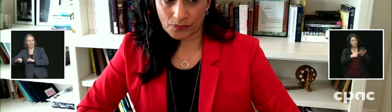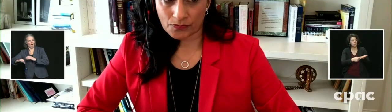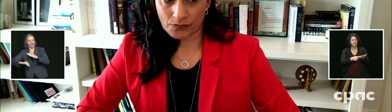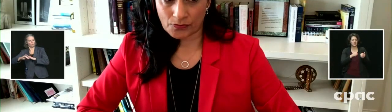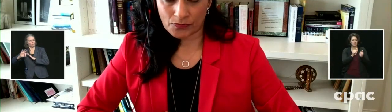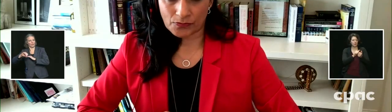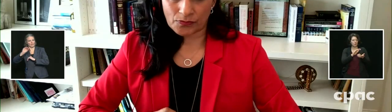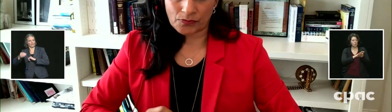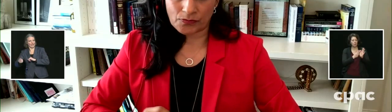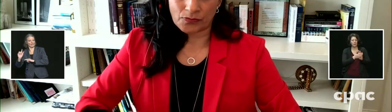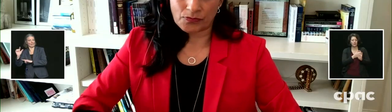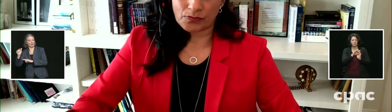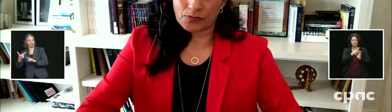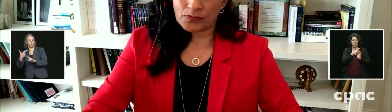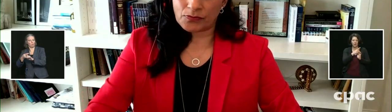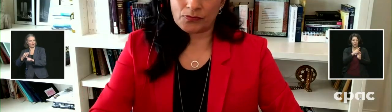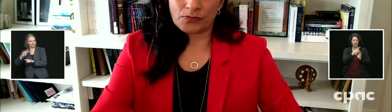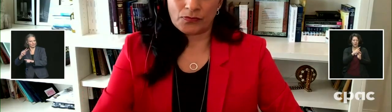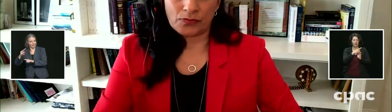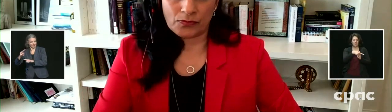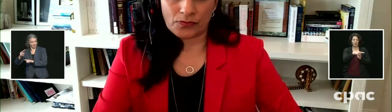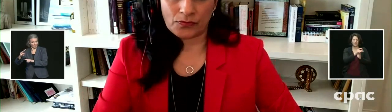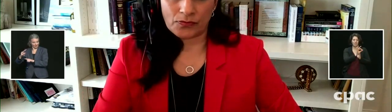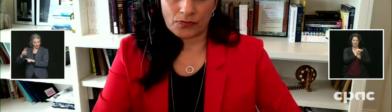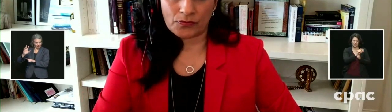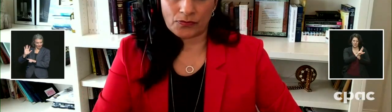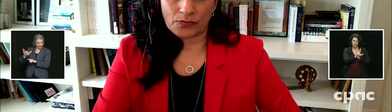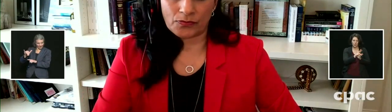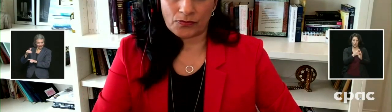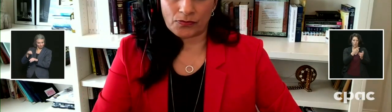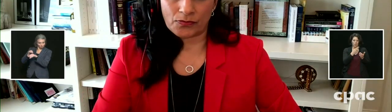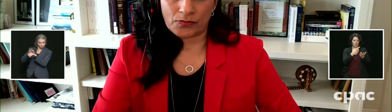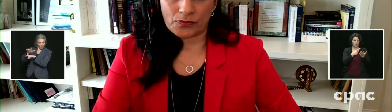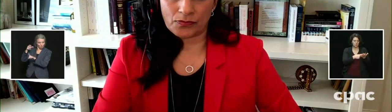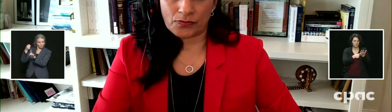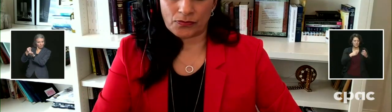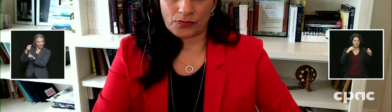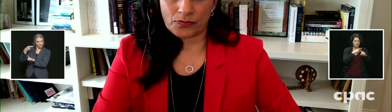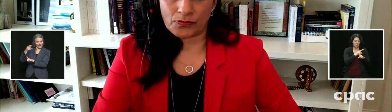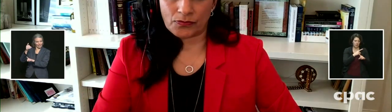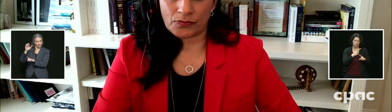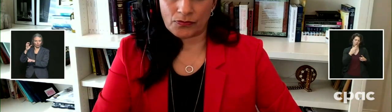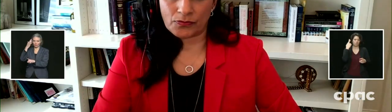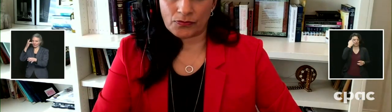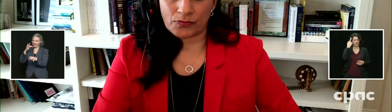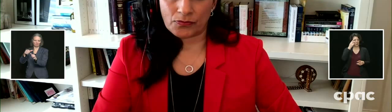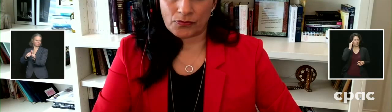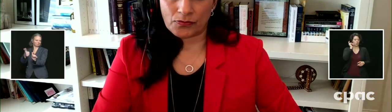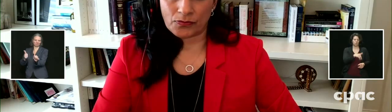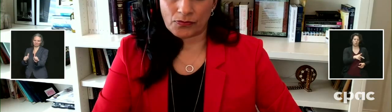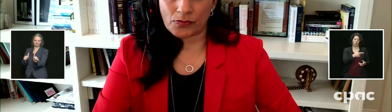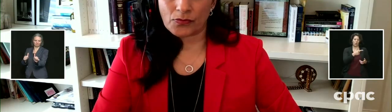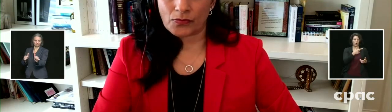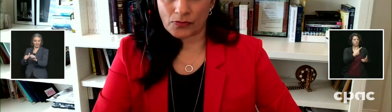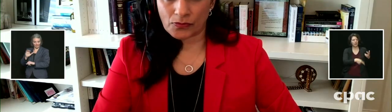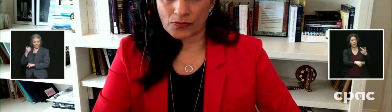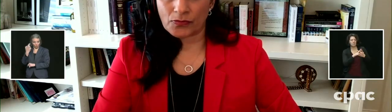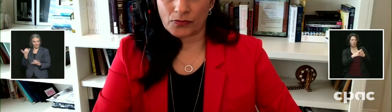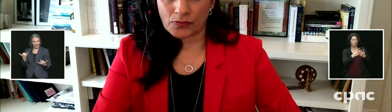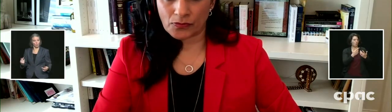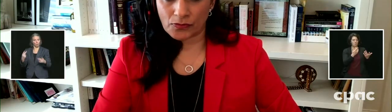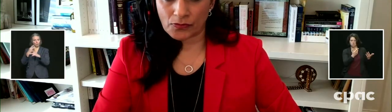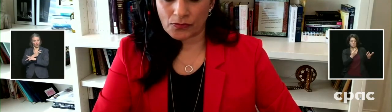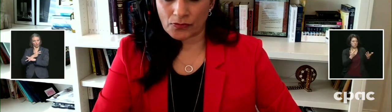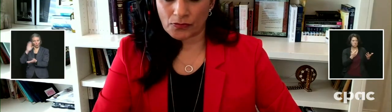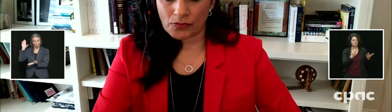avec Pfizer? C'est une des raisons qui pourrait expliquer pourquoi peut-être on a plus de difficultés à obtenir des réponses et des engagements